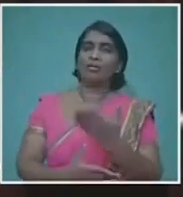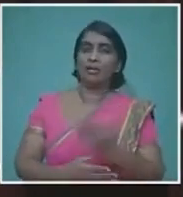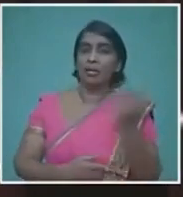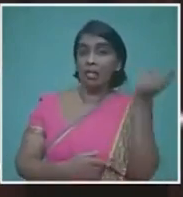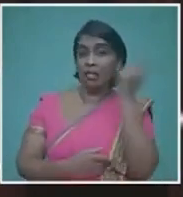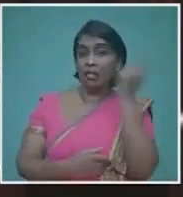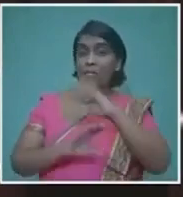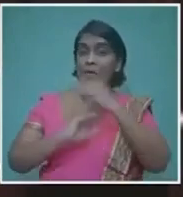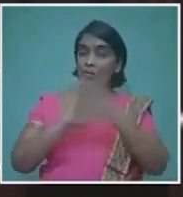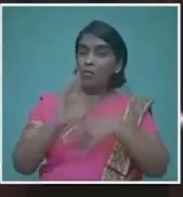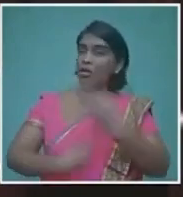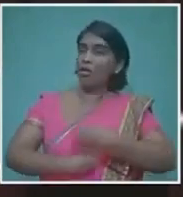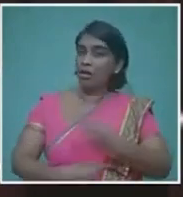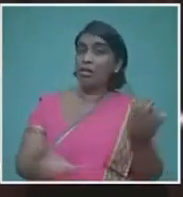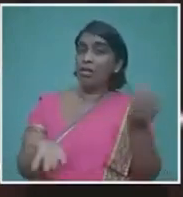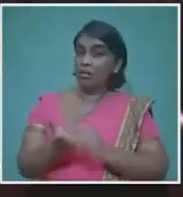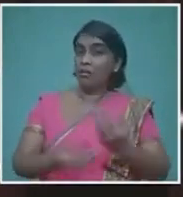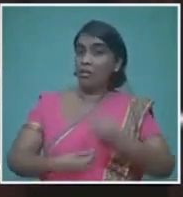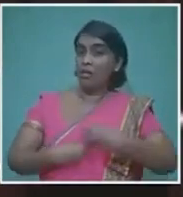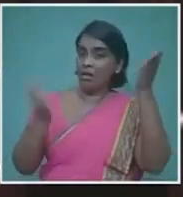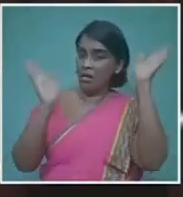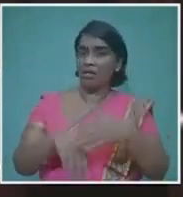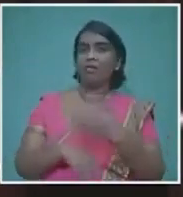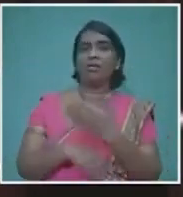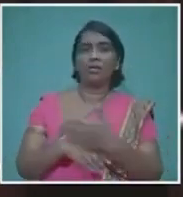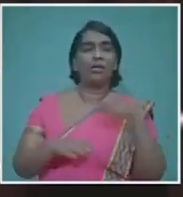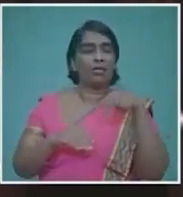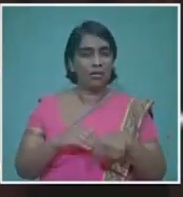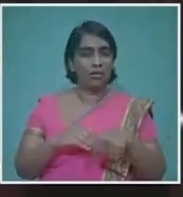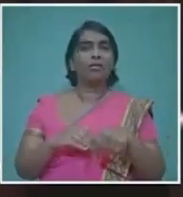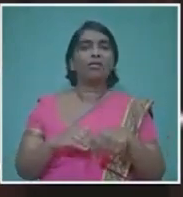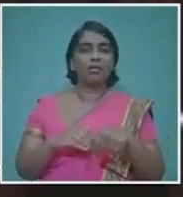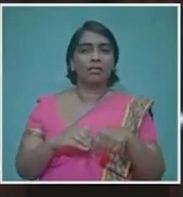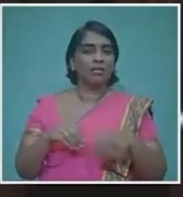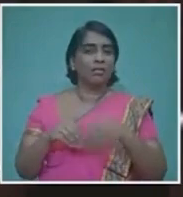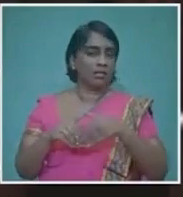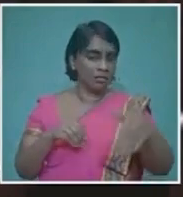දණ්ඩ කණ්ඩායම තමයි මේ රට විනාශ කරලා තව විනාශ කරන්න ඇවිල්ලා තියෙන්නේ.